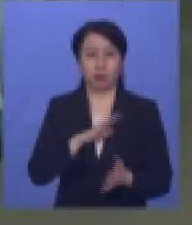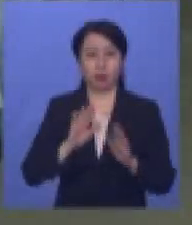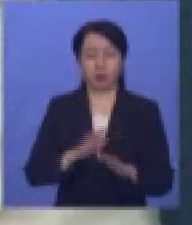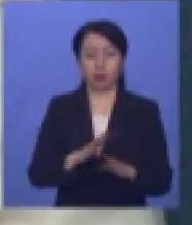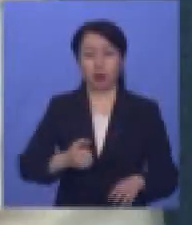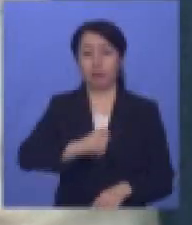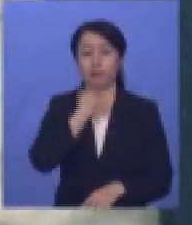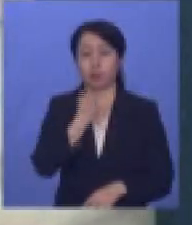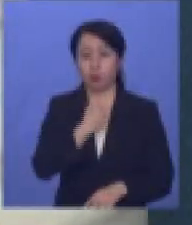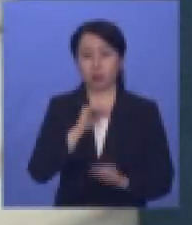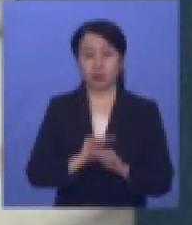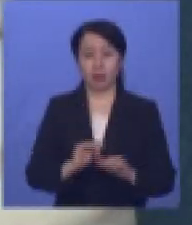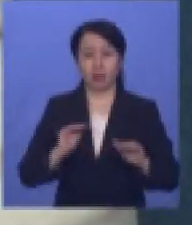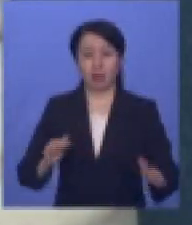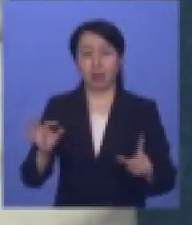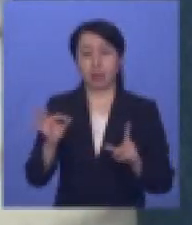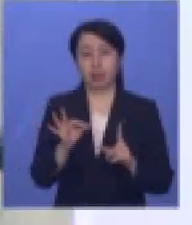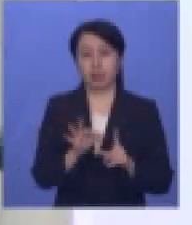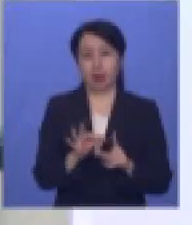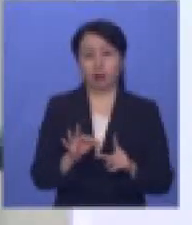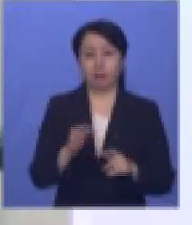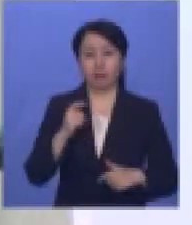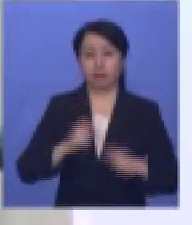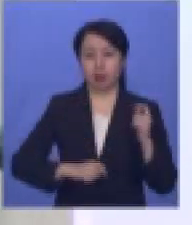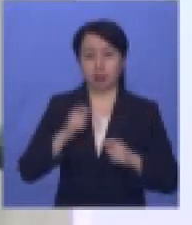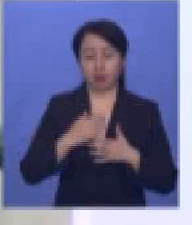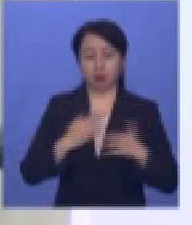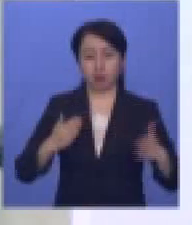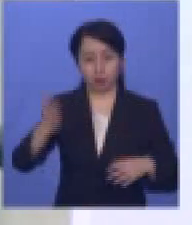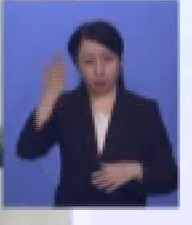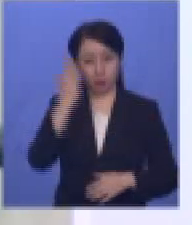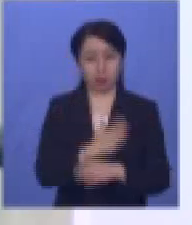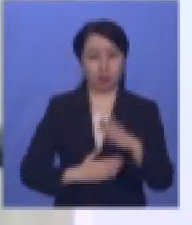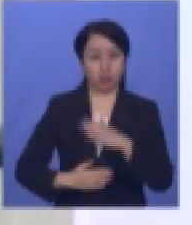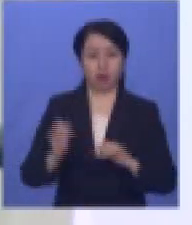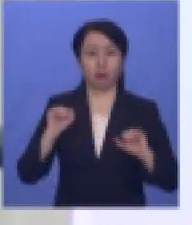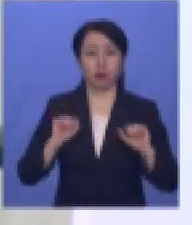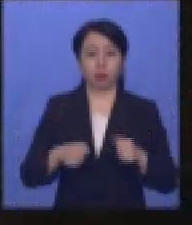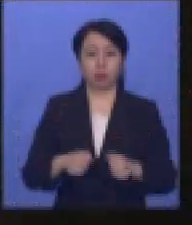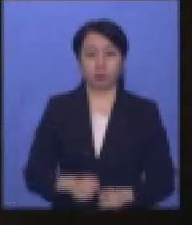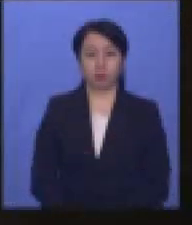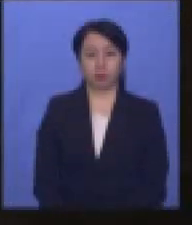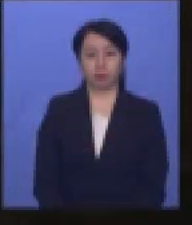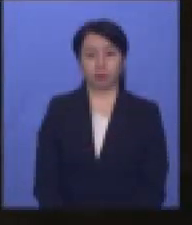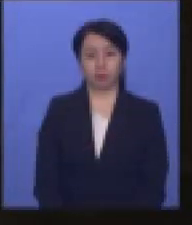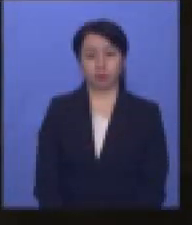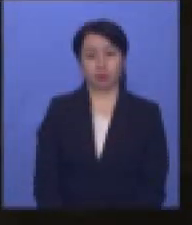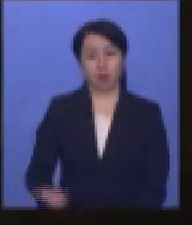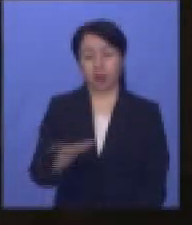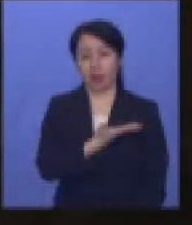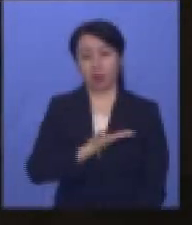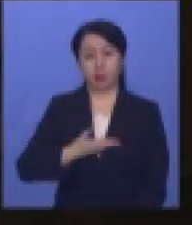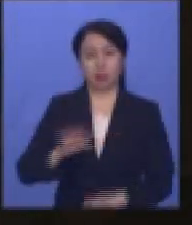только взрослые, но и дети. Цель фестиваля – раскрытие талантов у людей с ограниченными возможностями. Ну, наше